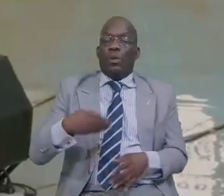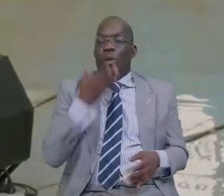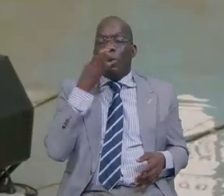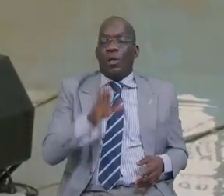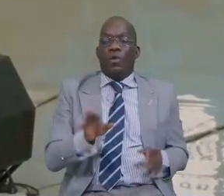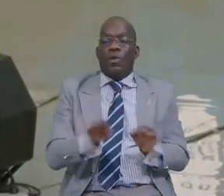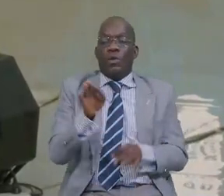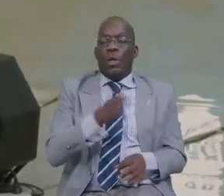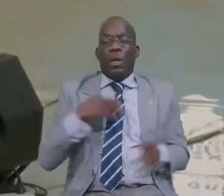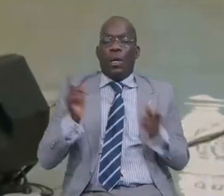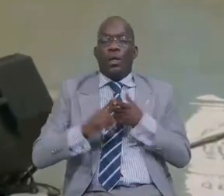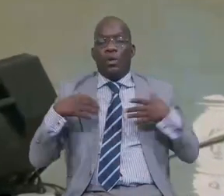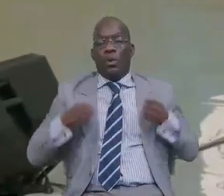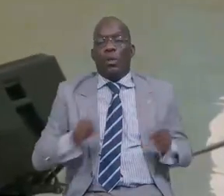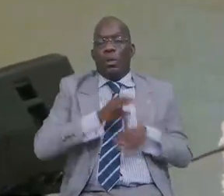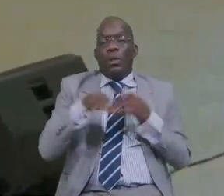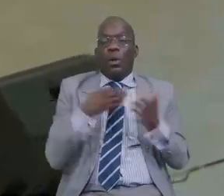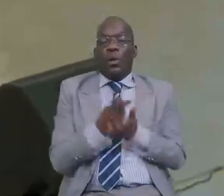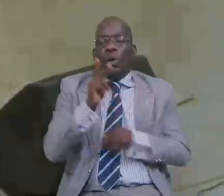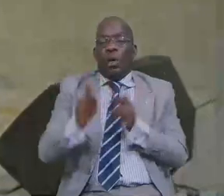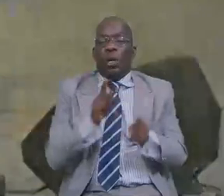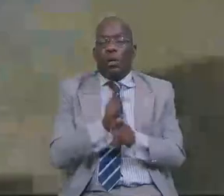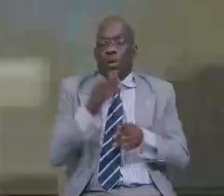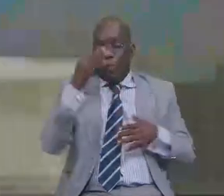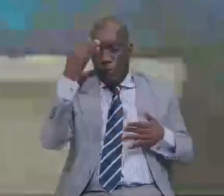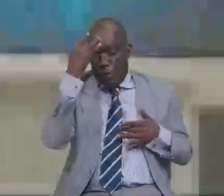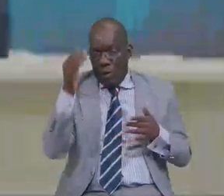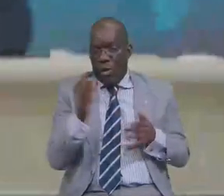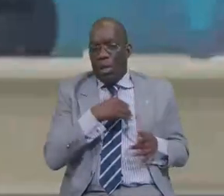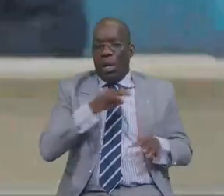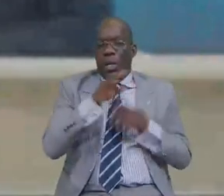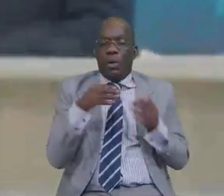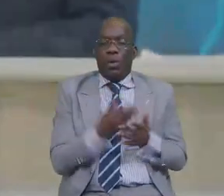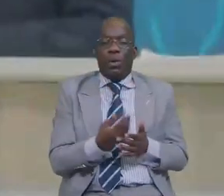guérir toute maladie et toute infirmité.